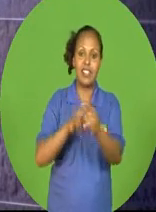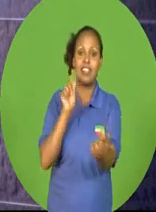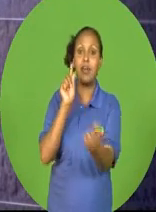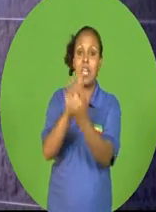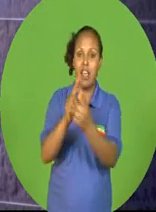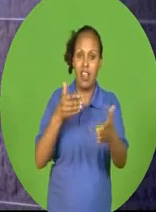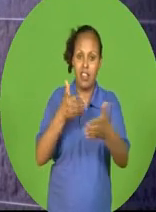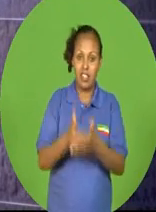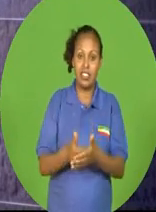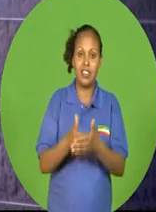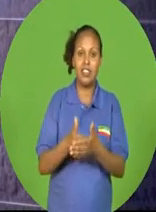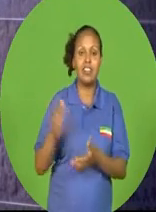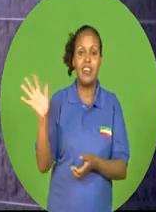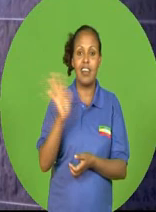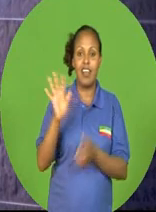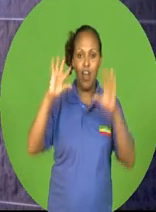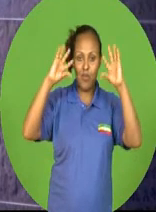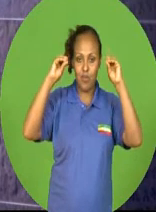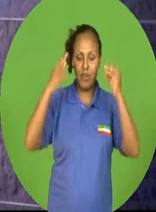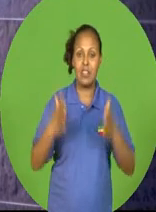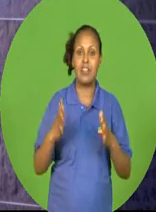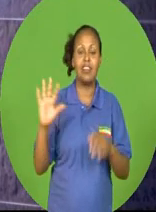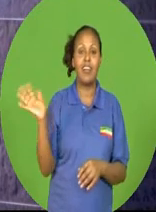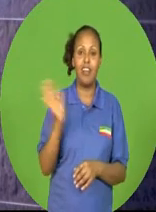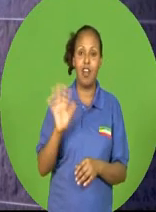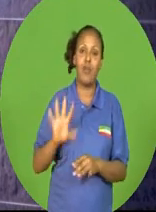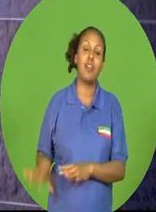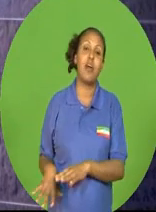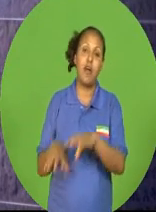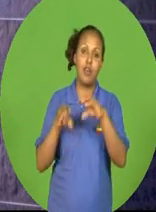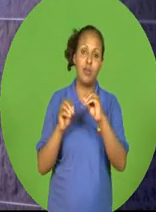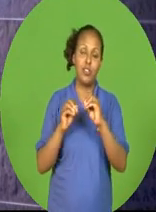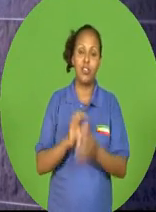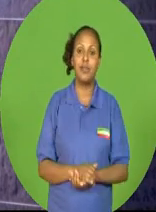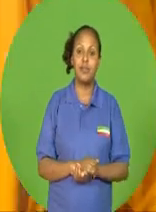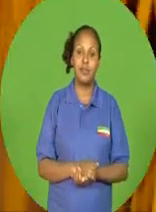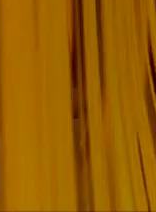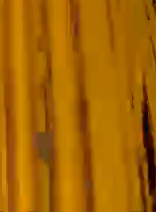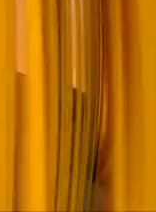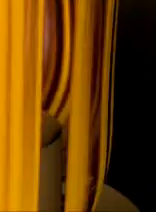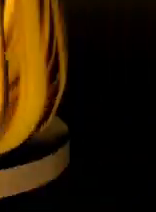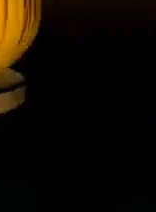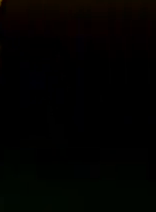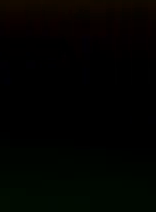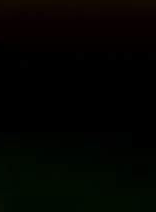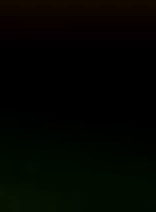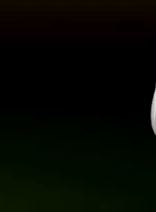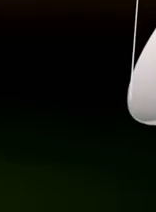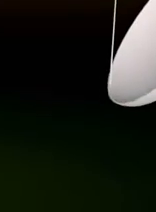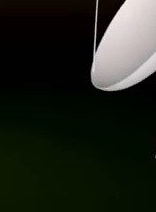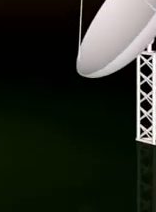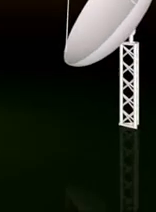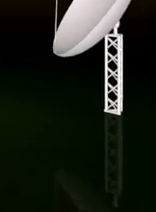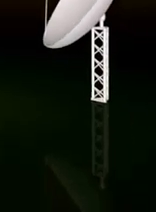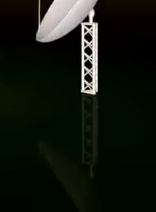በቀጣዩ ክፍለ ጊዜ እስከምንገናኝ ድረስ ደህና ሁኑ መምህር፣ ደህና ሁኑ ተማሪዎች።